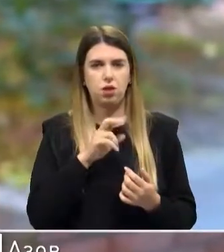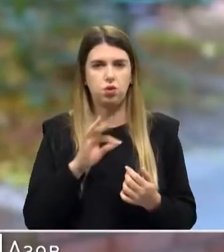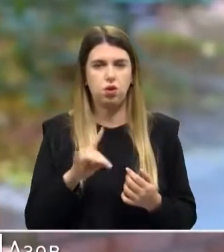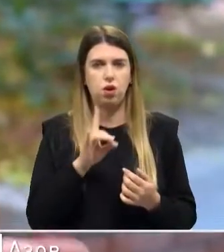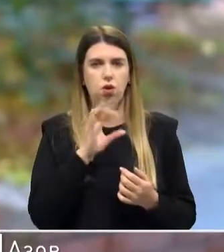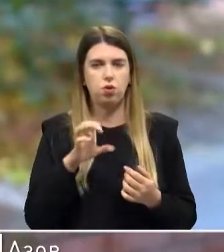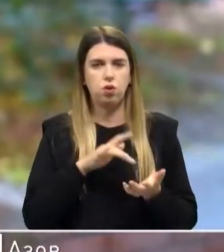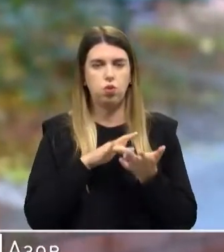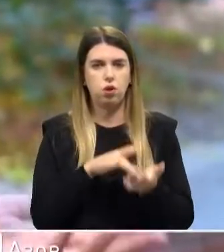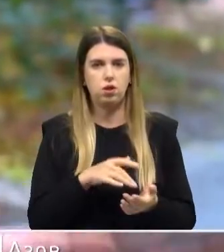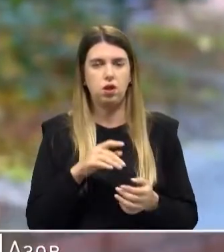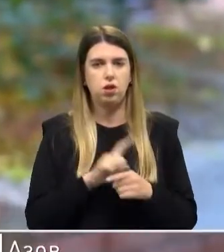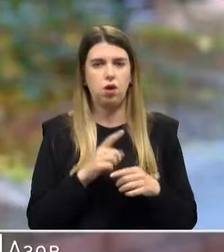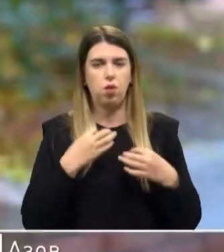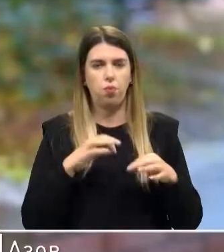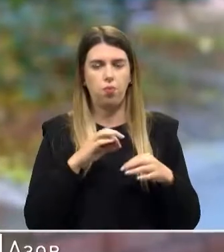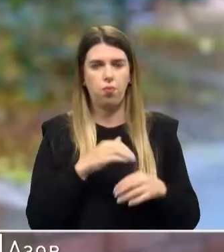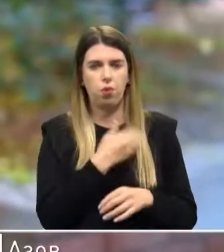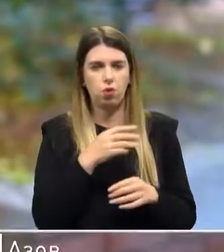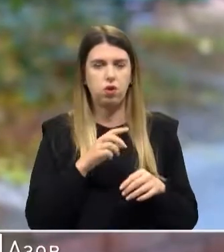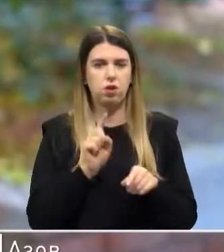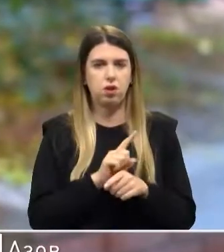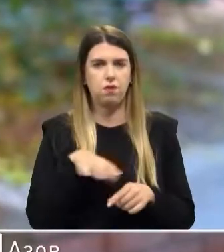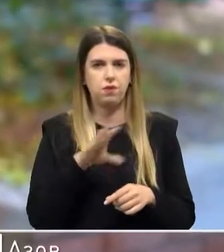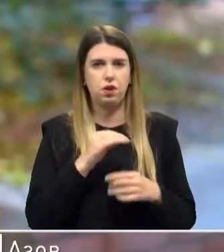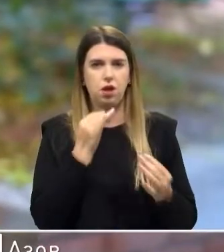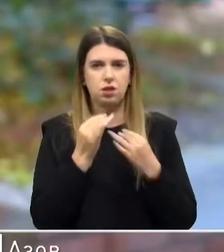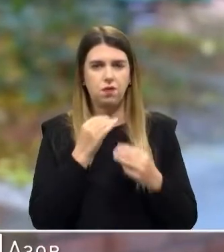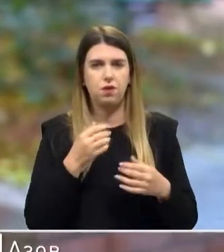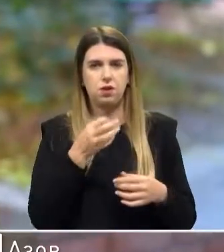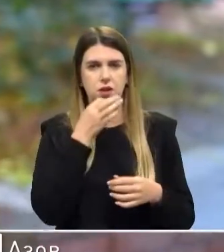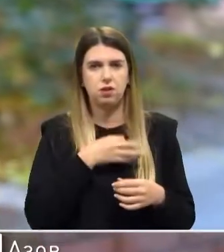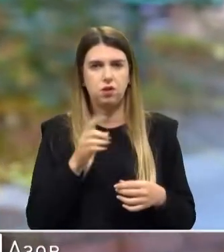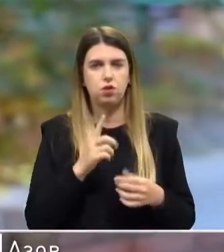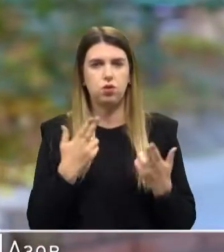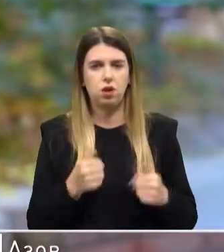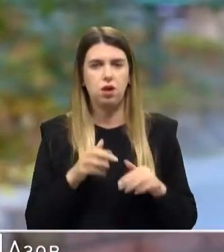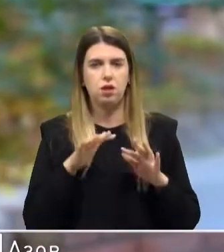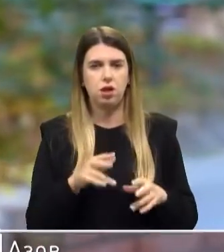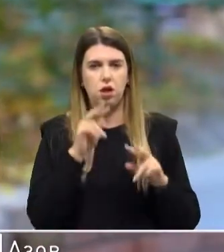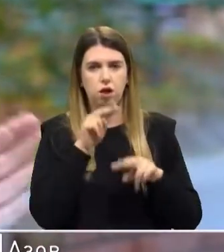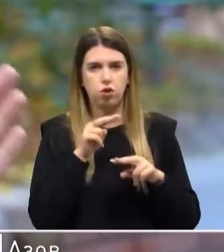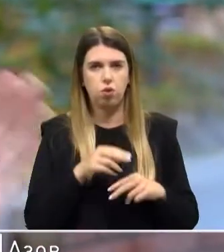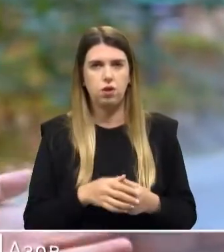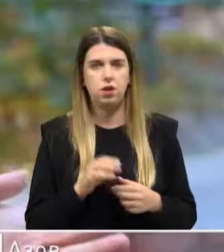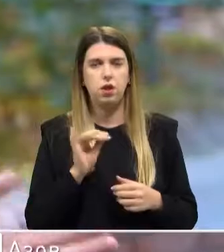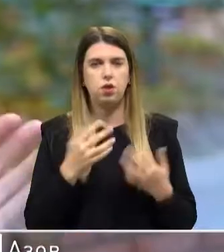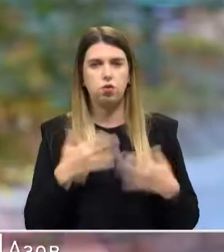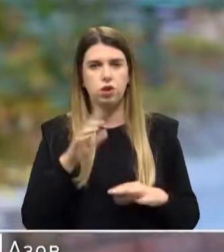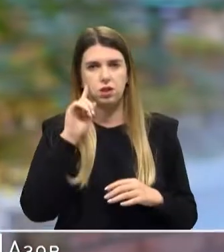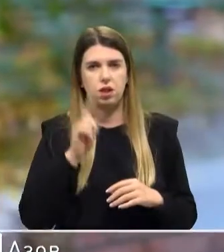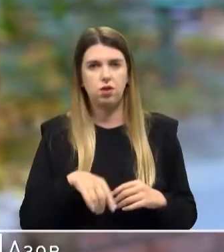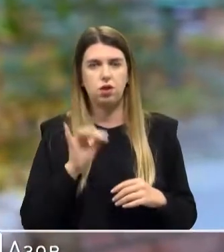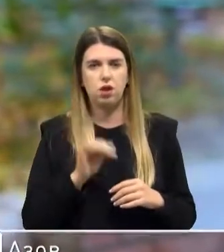Мы ходили к прокурору Кировского района, с нами побеседовали, сказали о том, что да, дело на контроле. И они уже знают,